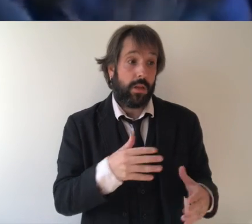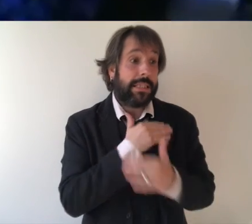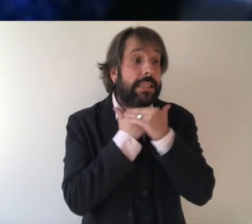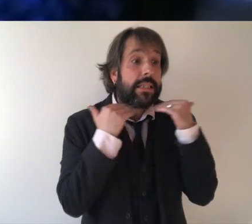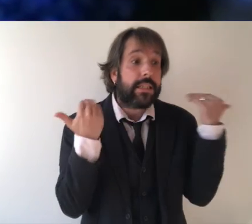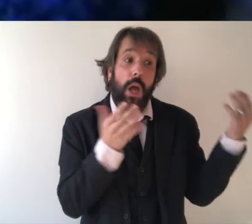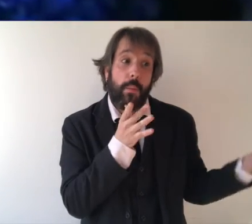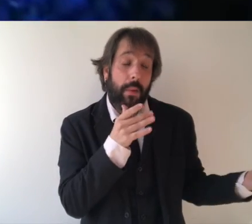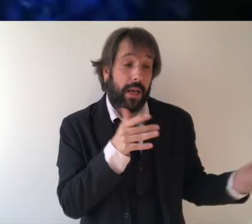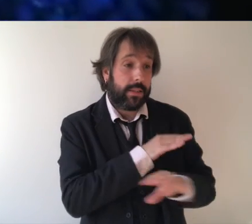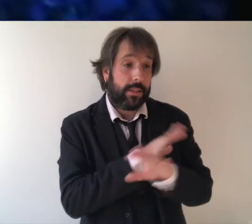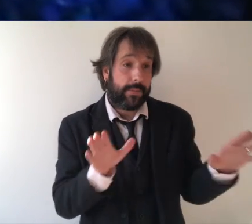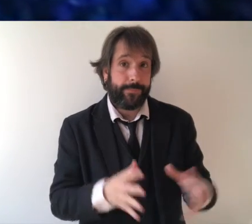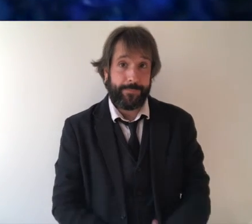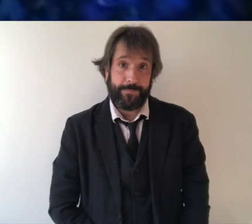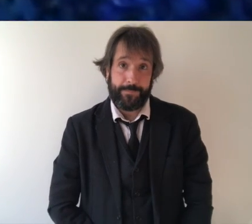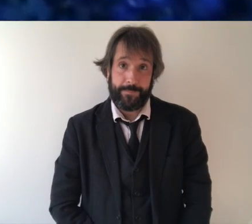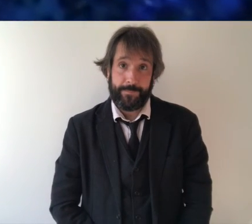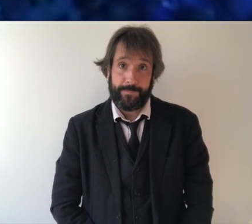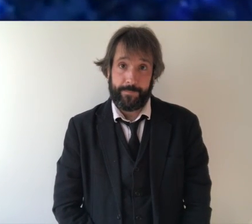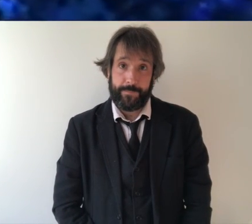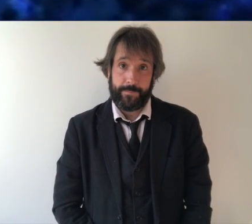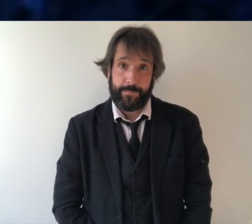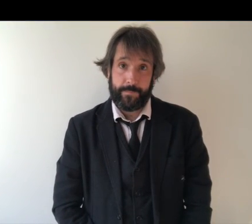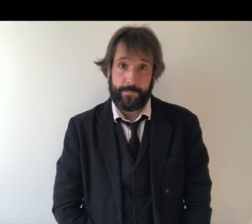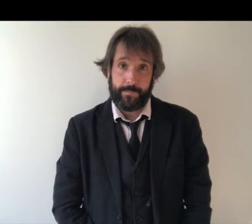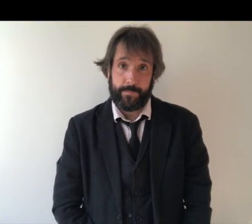J'y vais. Non, je n'y arrive plus. C'est moi qui n'y arrive plus peut-être. Peut-être un peu de... C'est possible.